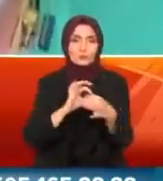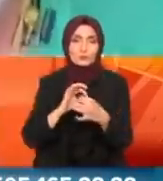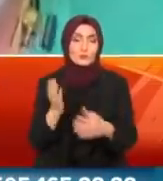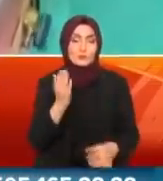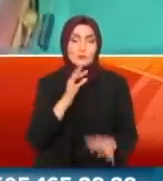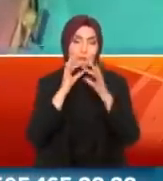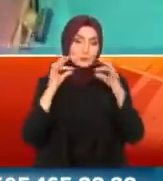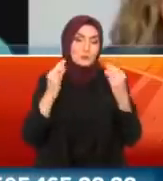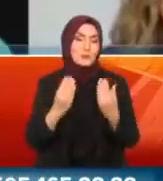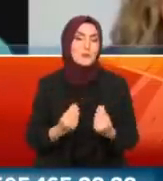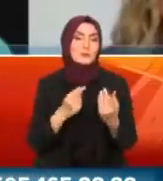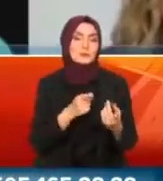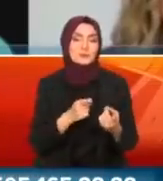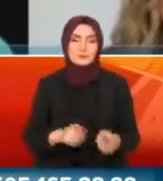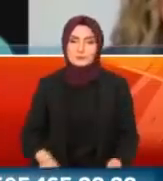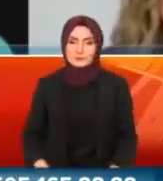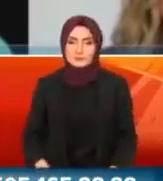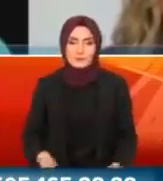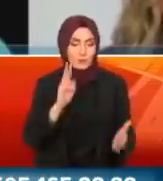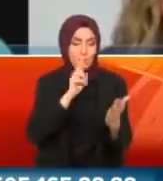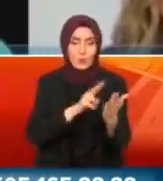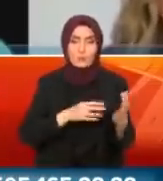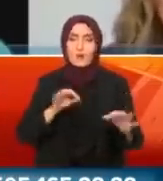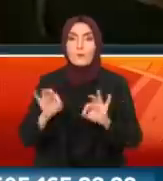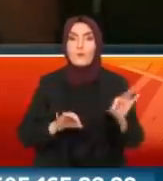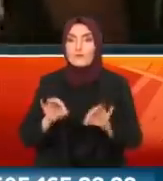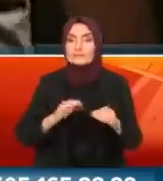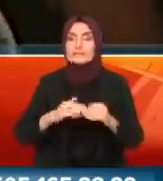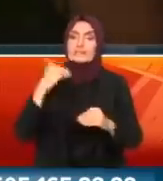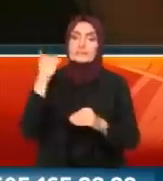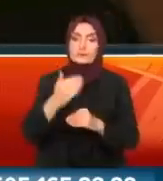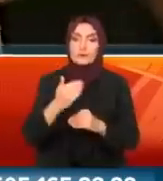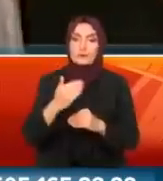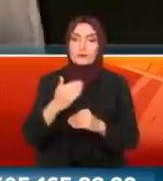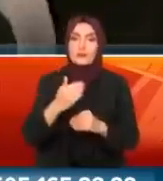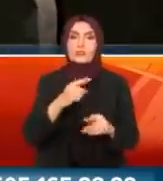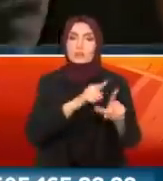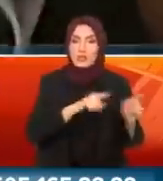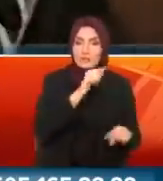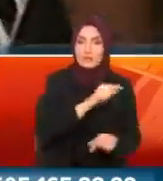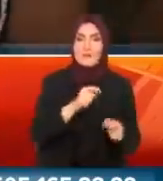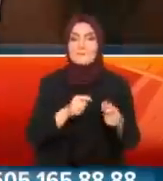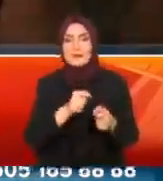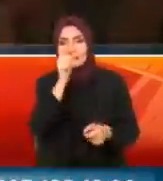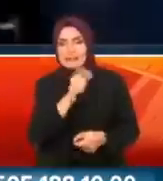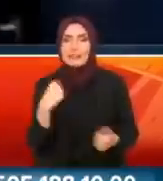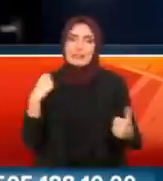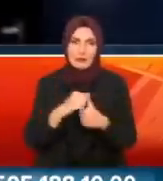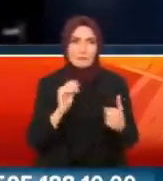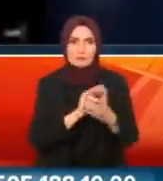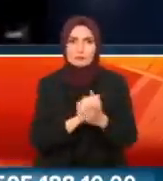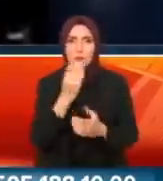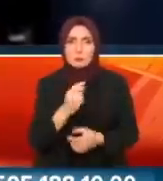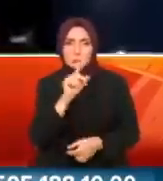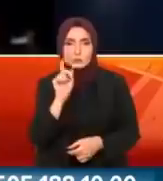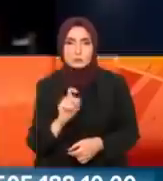belliydi. Okuma provasının ardından Aniston ve Pitt tekrar bir araya gelir mi sorusu sosyal medyanın en